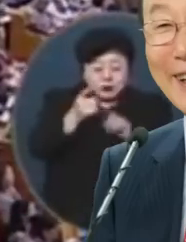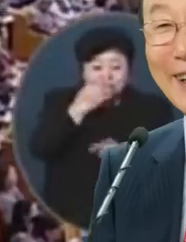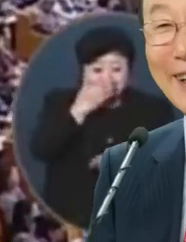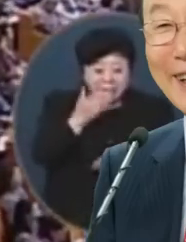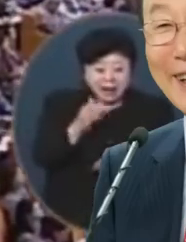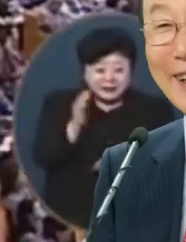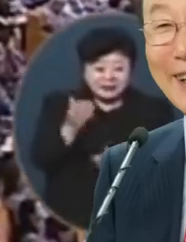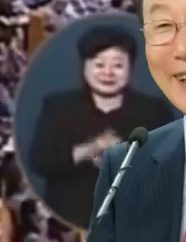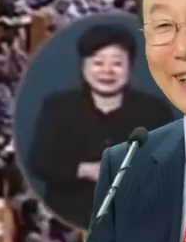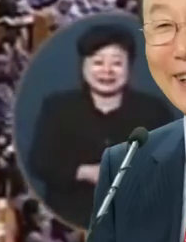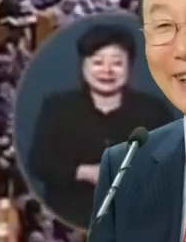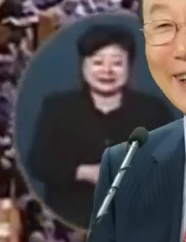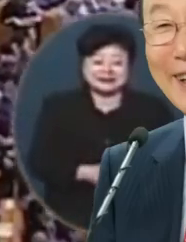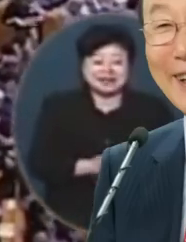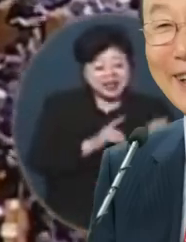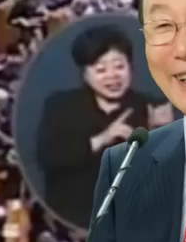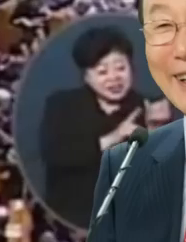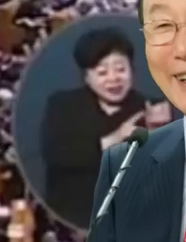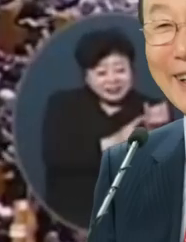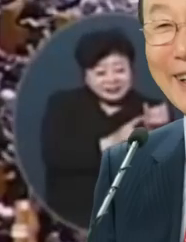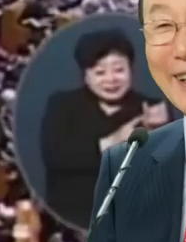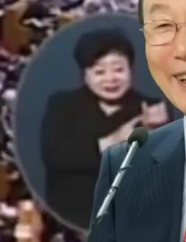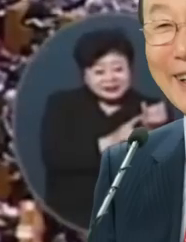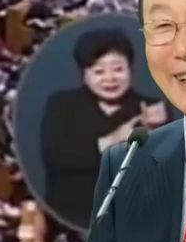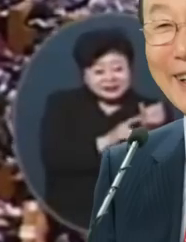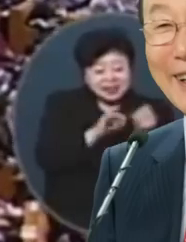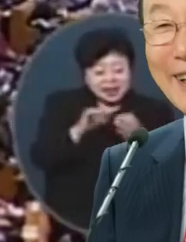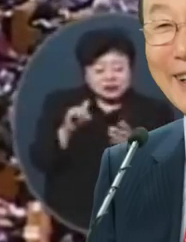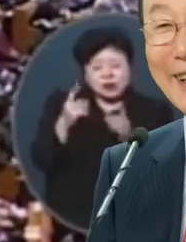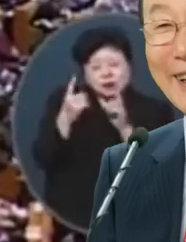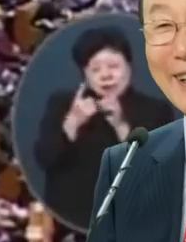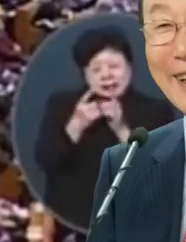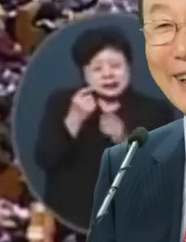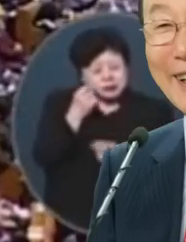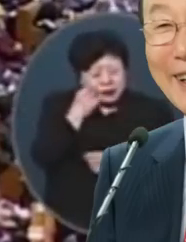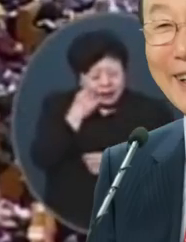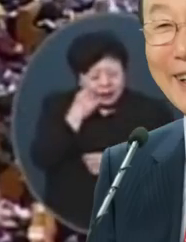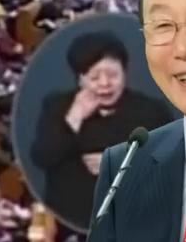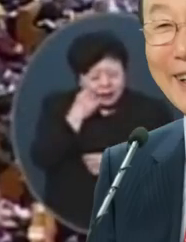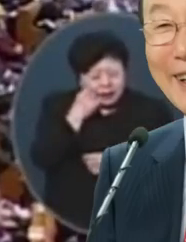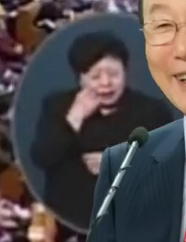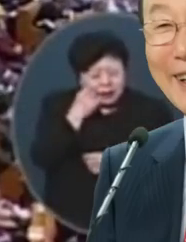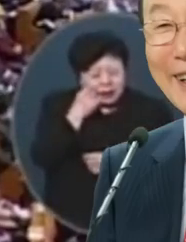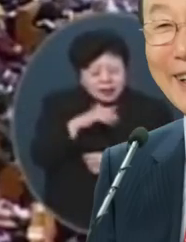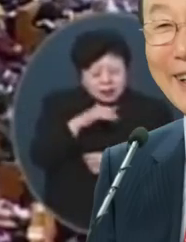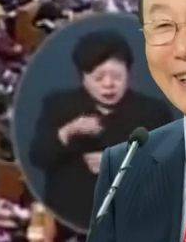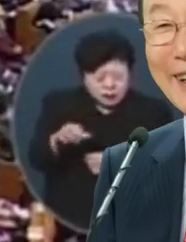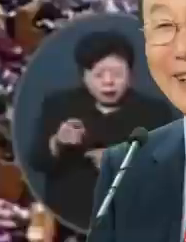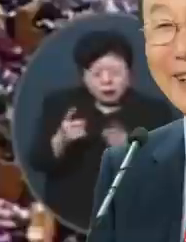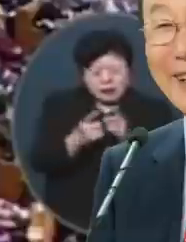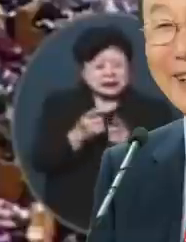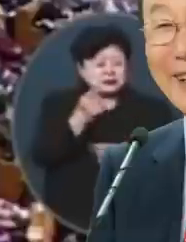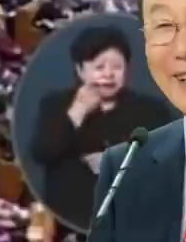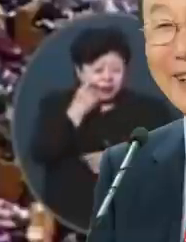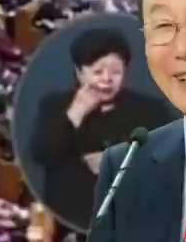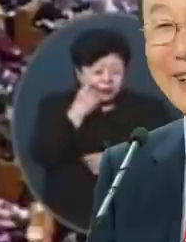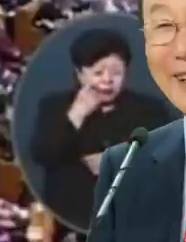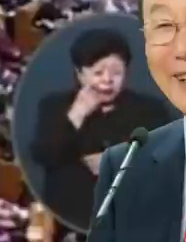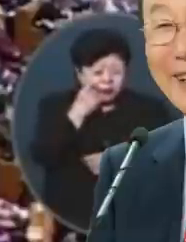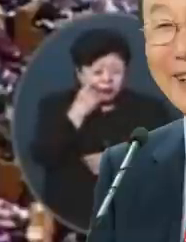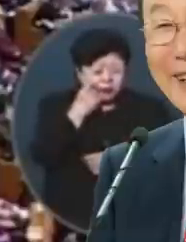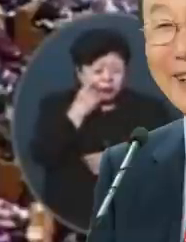있었습니다. 이 여인은 가족들하고도 만나지 못하고 하물며 이웃하기는 못 만나고